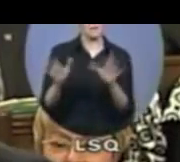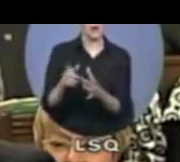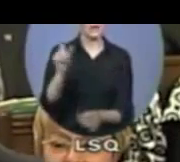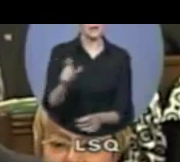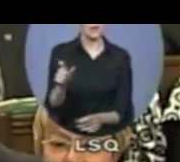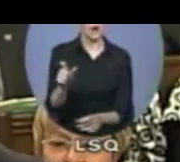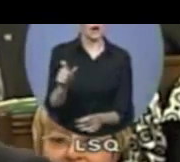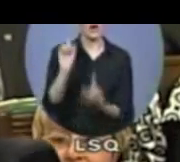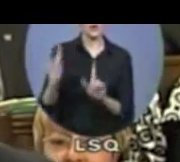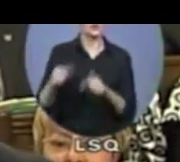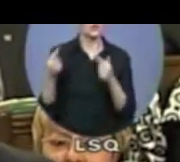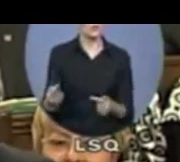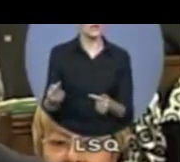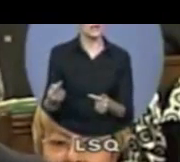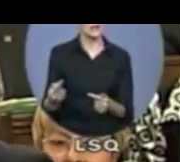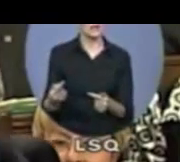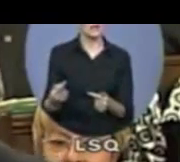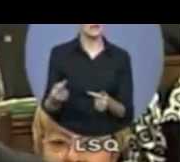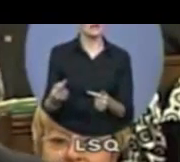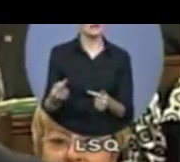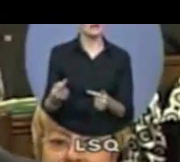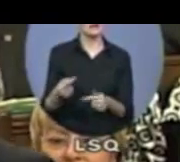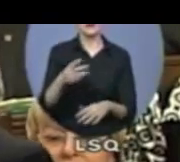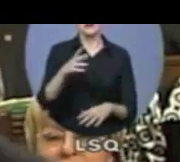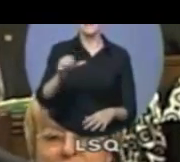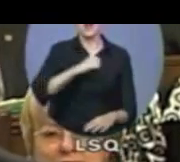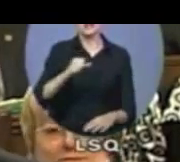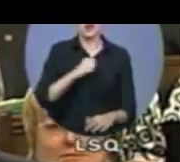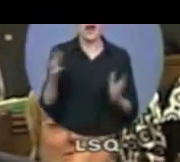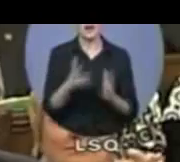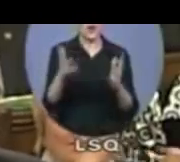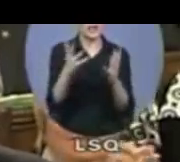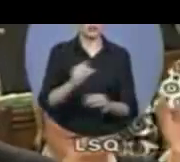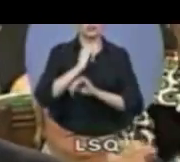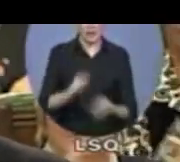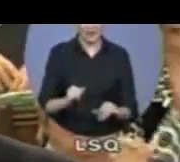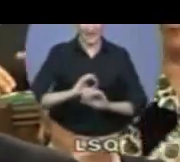a toujours dénoncé les appels à la violence sur toutes ses formes. Puis c'est clair encore!